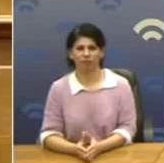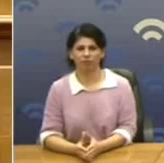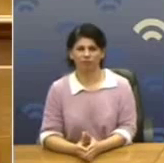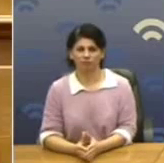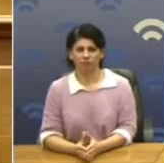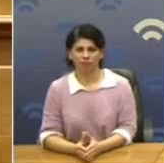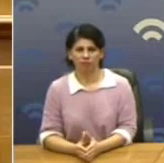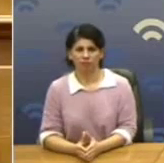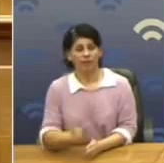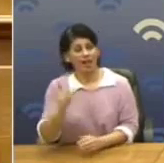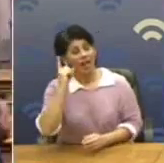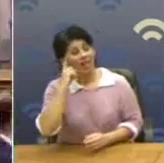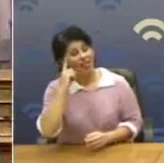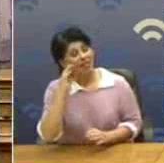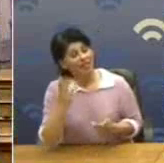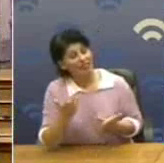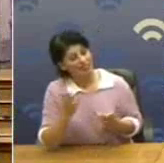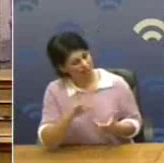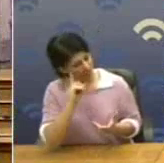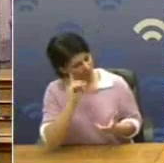Θα καταλάβετε γιατί.